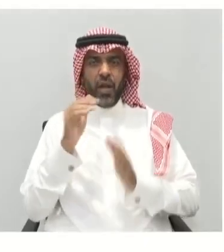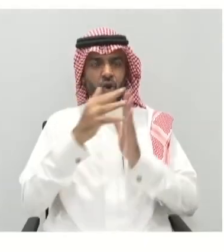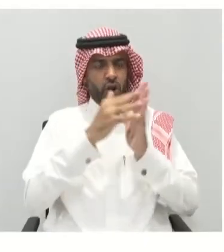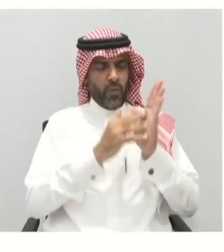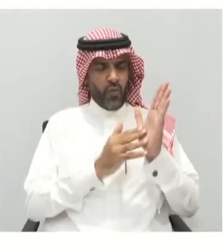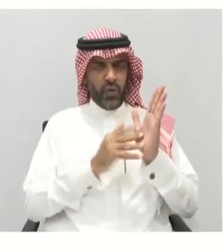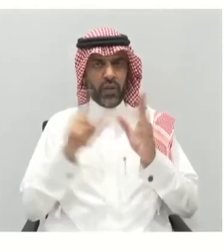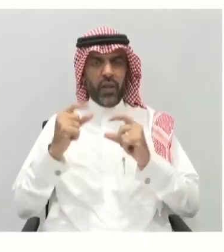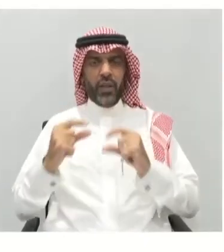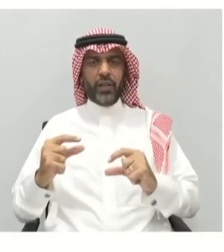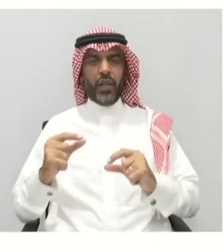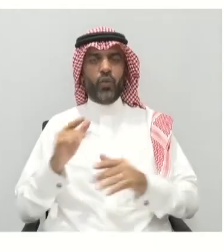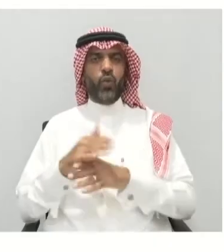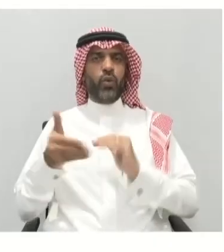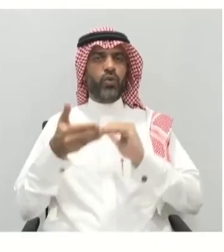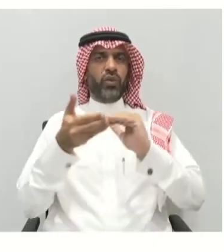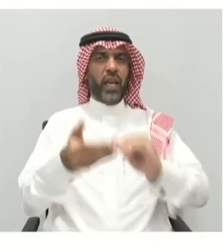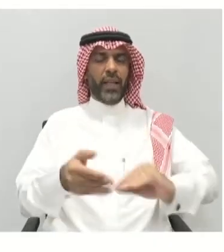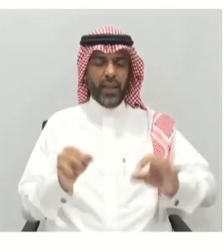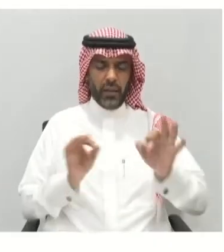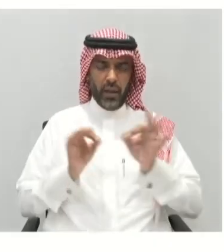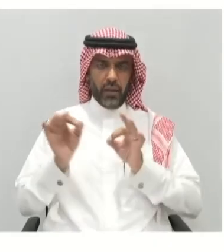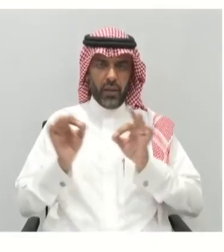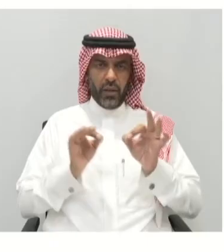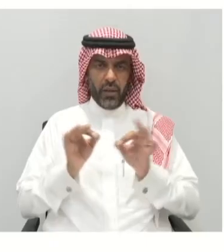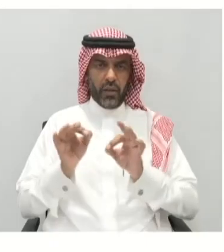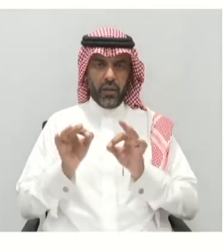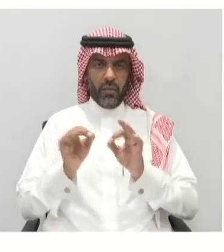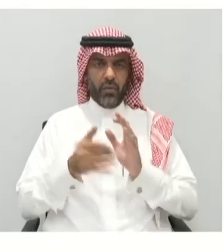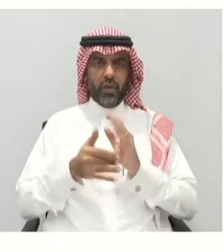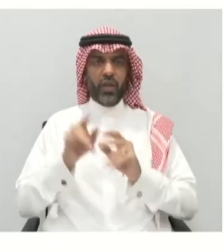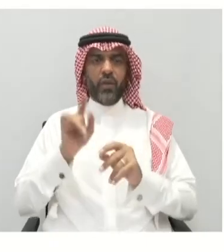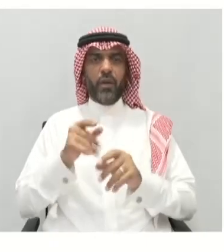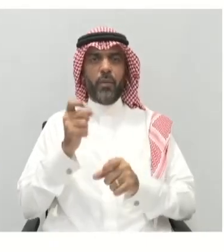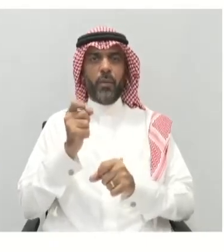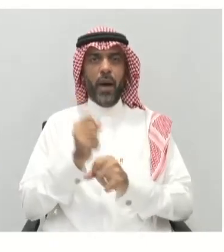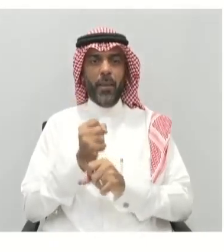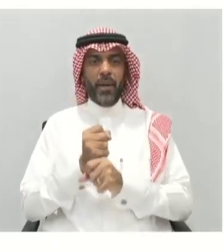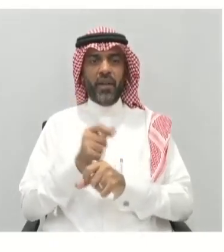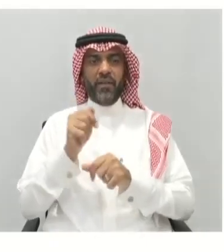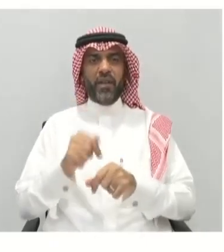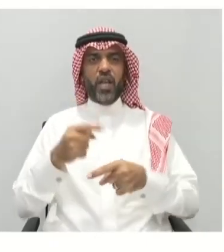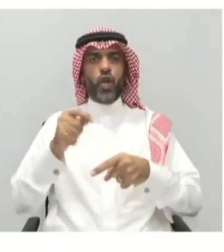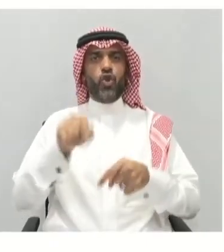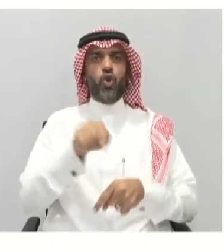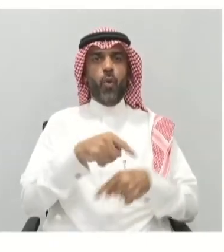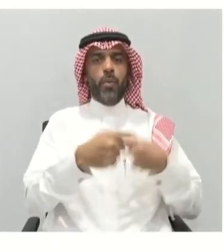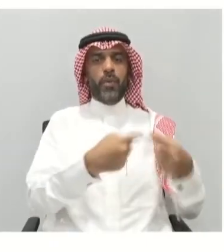على تخطيط بنيته من منظور منطقي عملي في السياق اليومي طيب